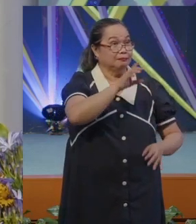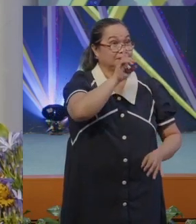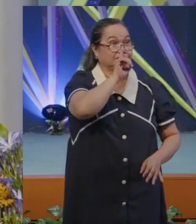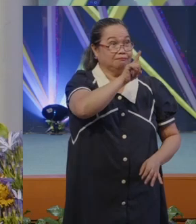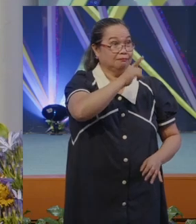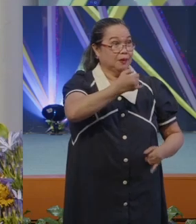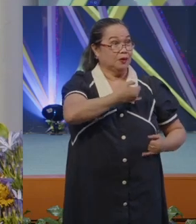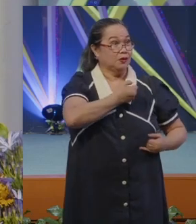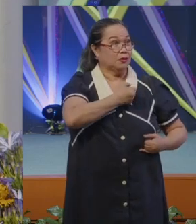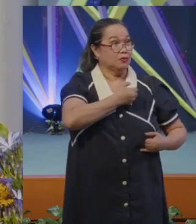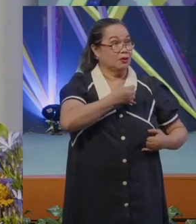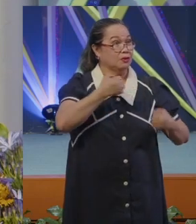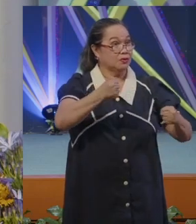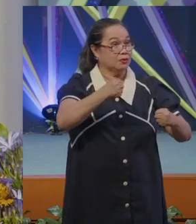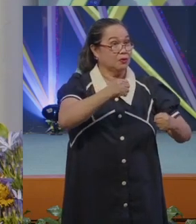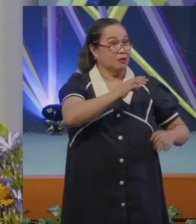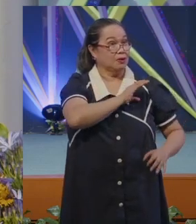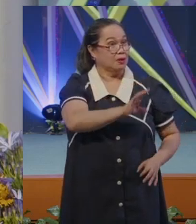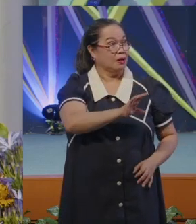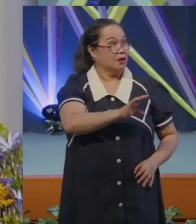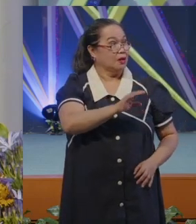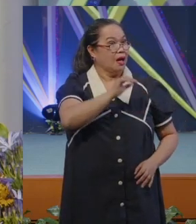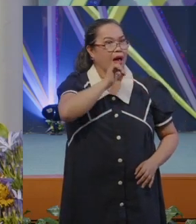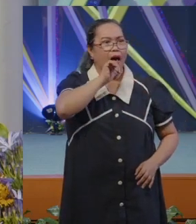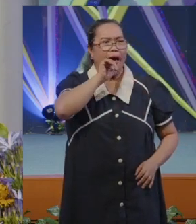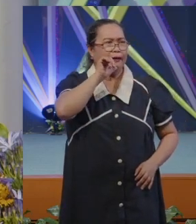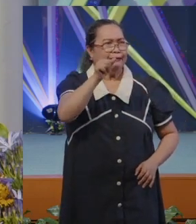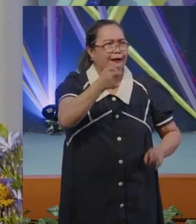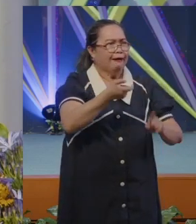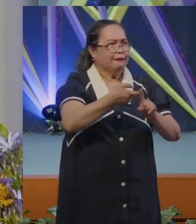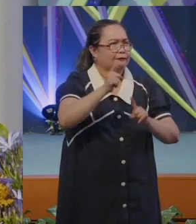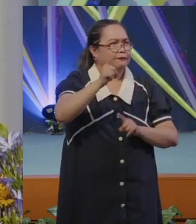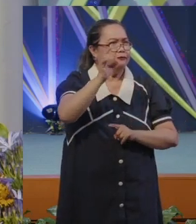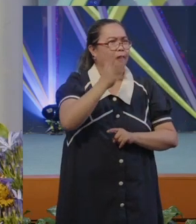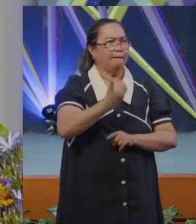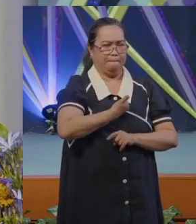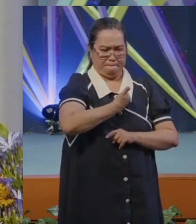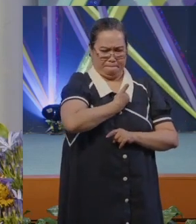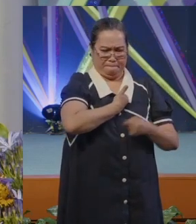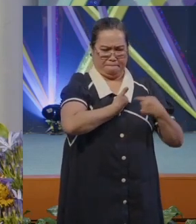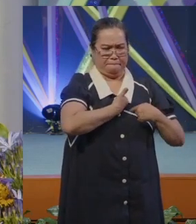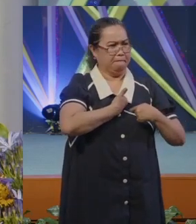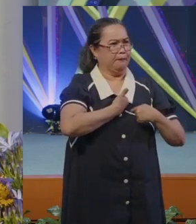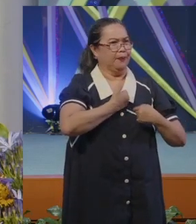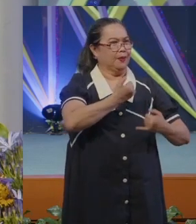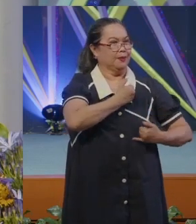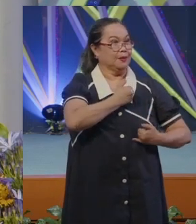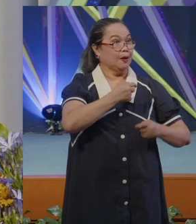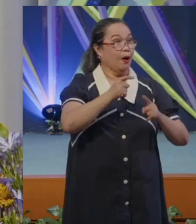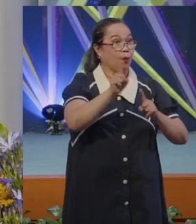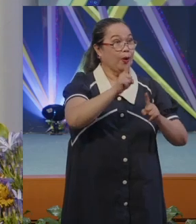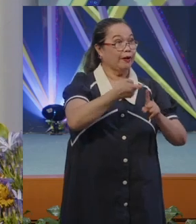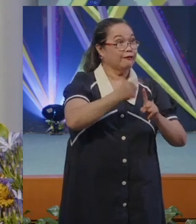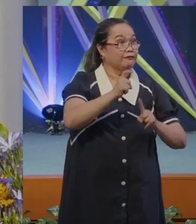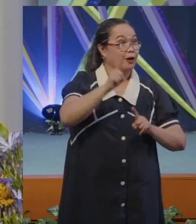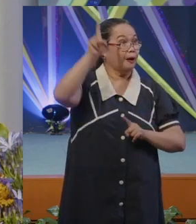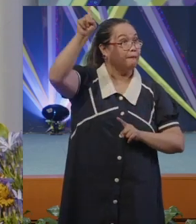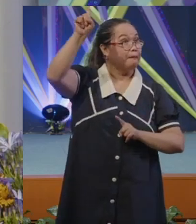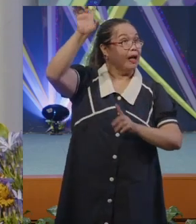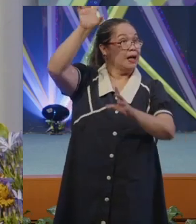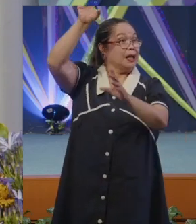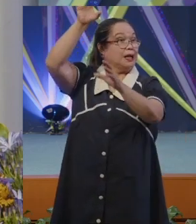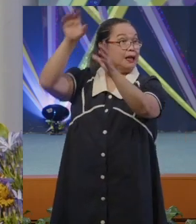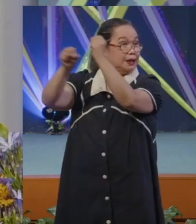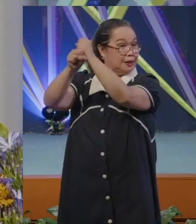and courageous ay hindi galing sa kanya, kundi galing sa kinakapitan